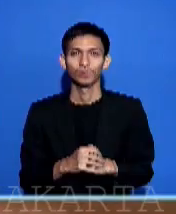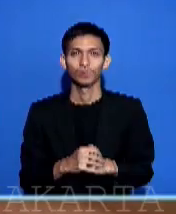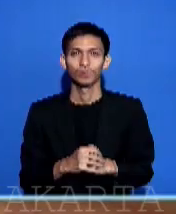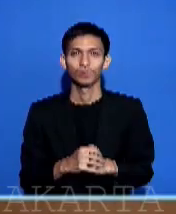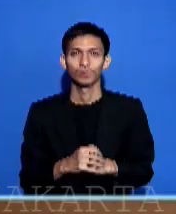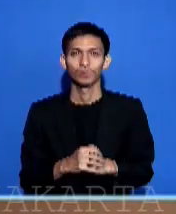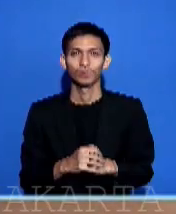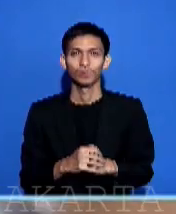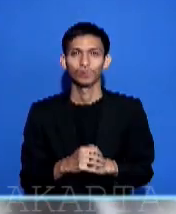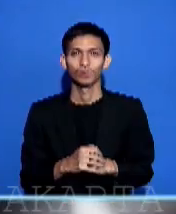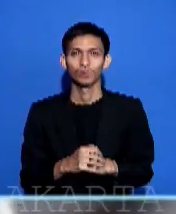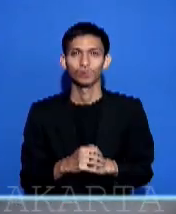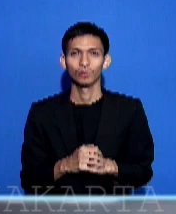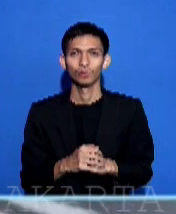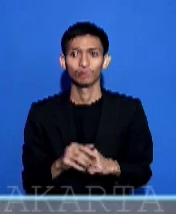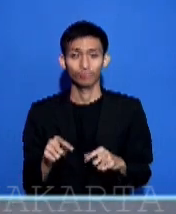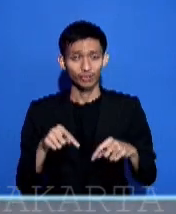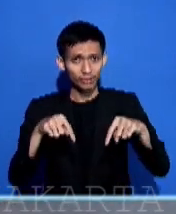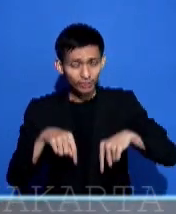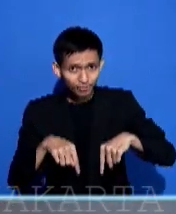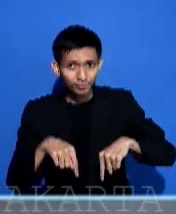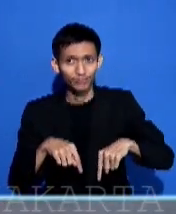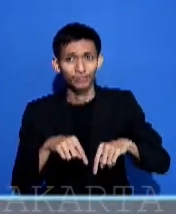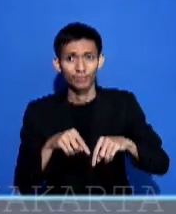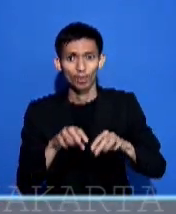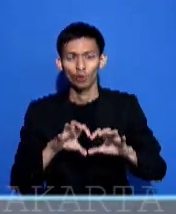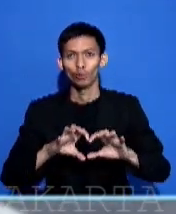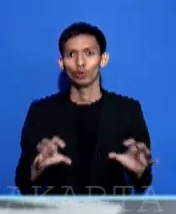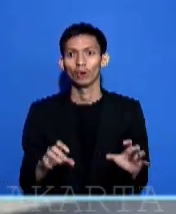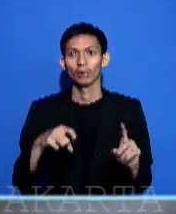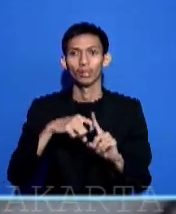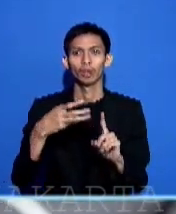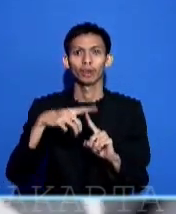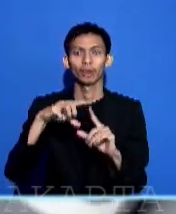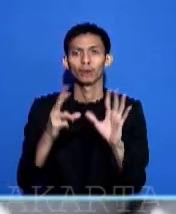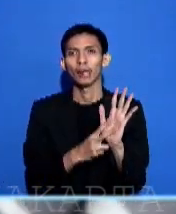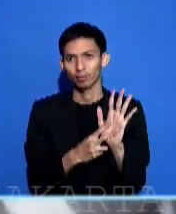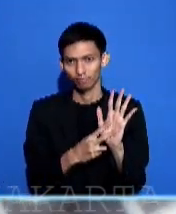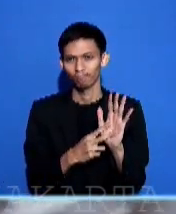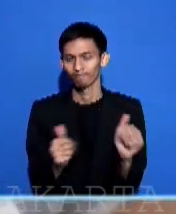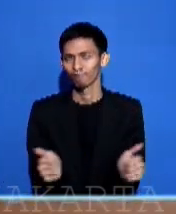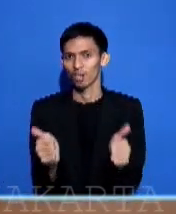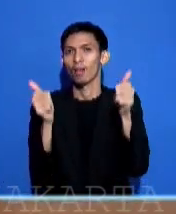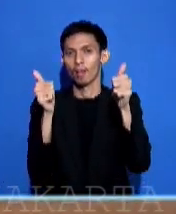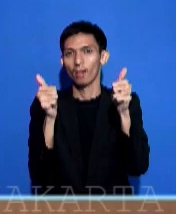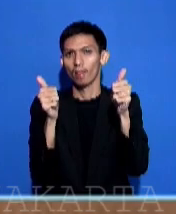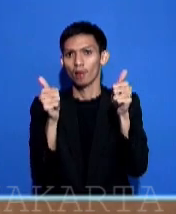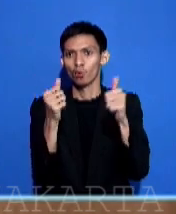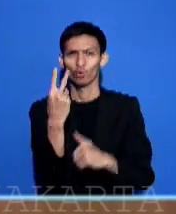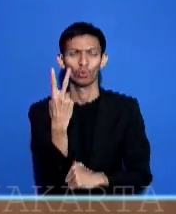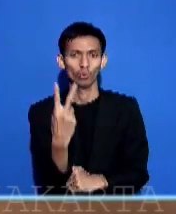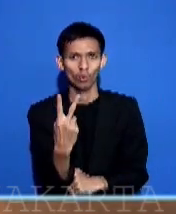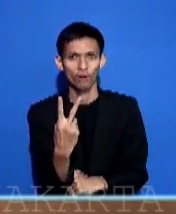Kalau yang seperti ini, yang jago saya durian ketan, yang paling bagus. Kalau yang kedua,